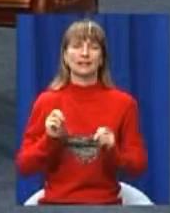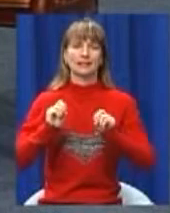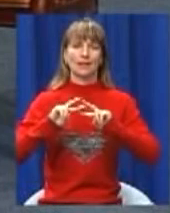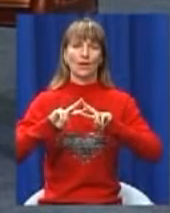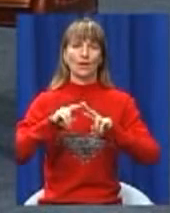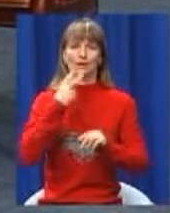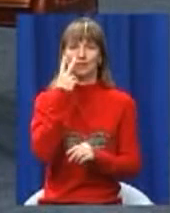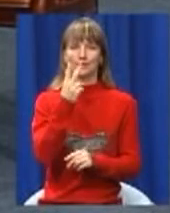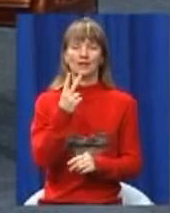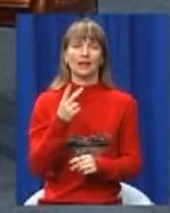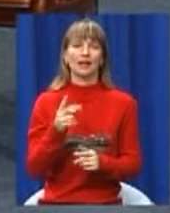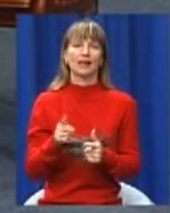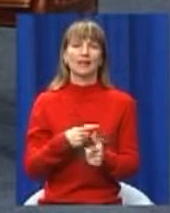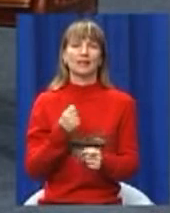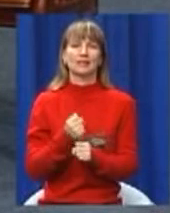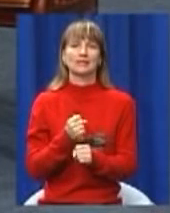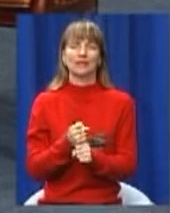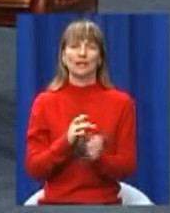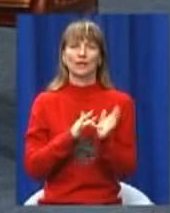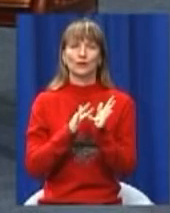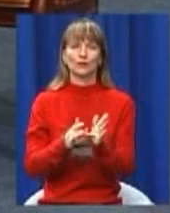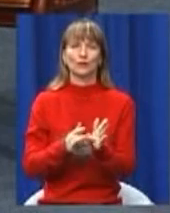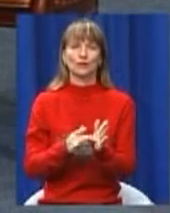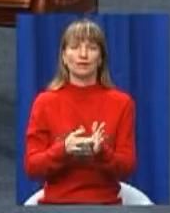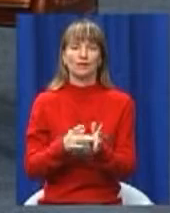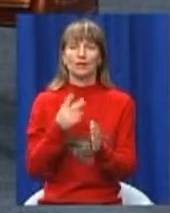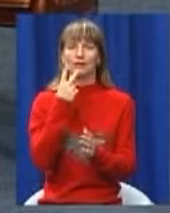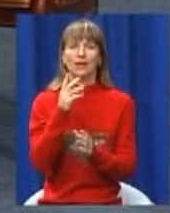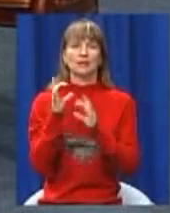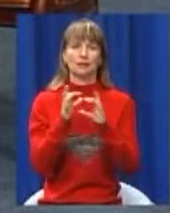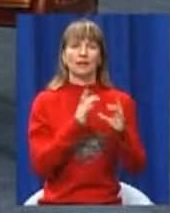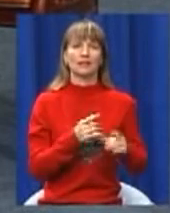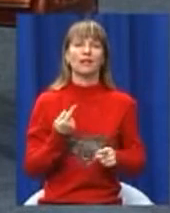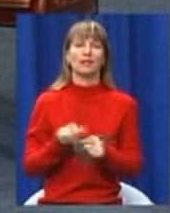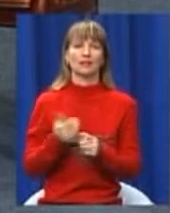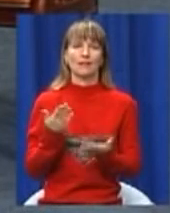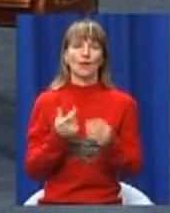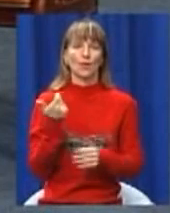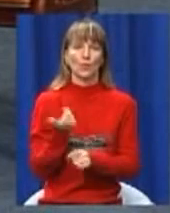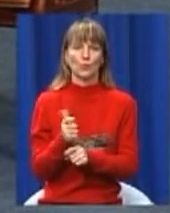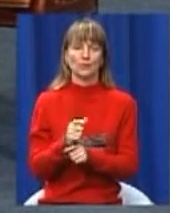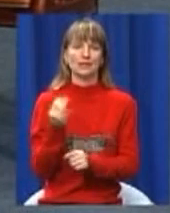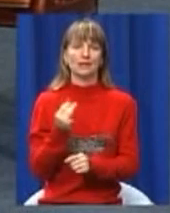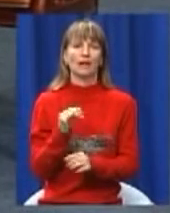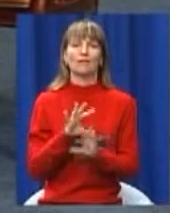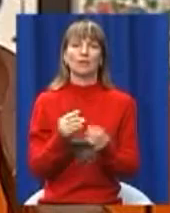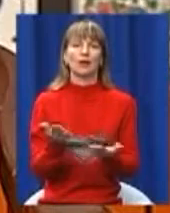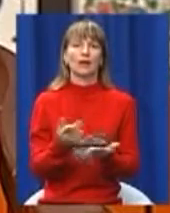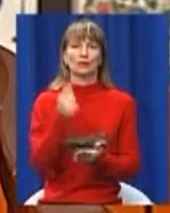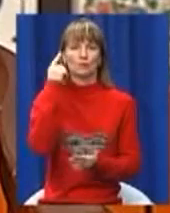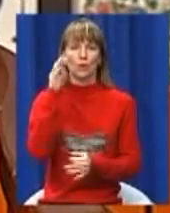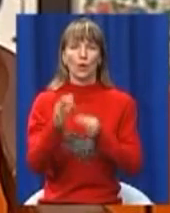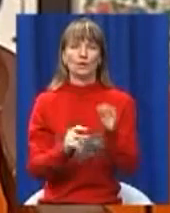подивитись різні. Або влаштувати екскурсію, подивитись, облітати всі планети, подивитися всі зорі. Це, напевно, дуже таки цікаво. А взагалі, як ти думаєш,